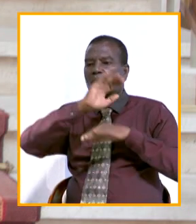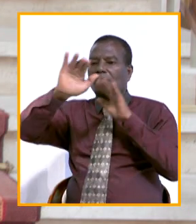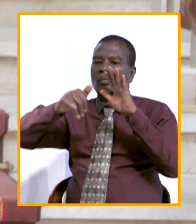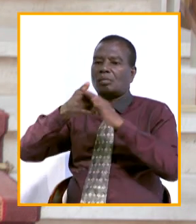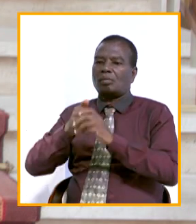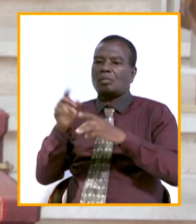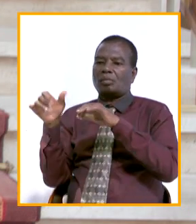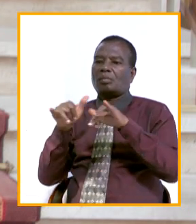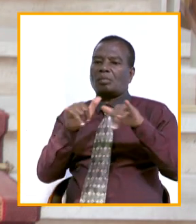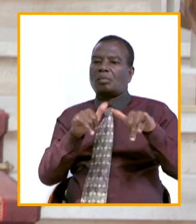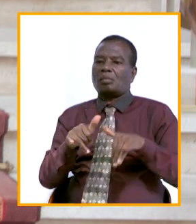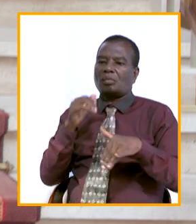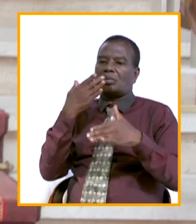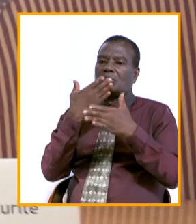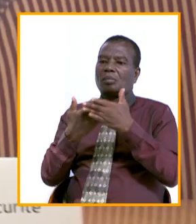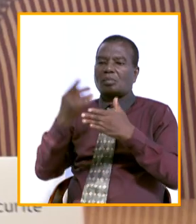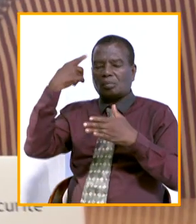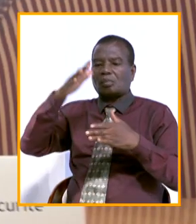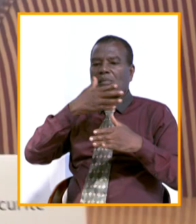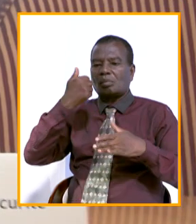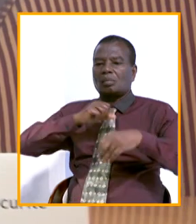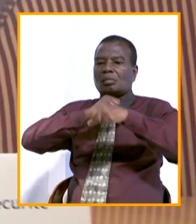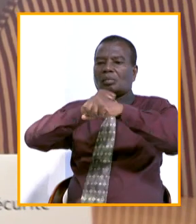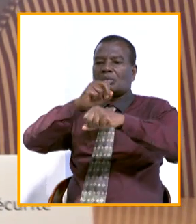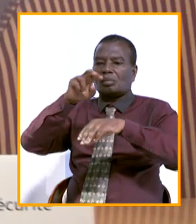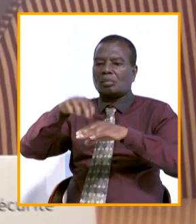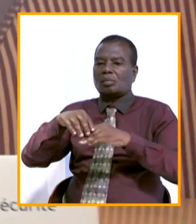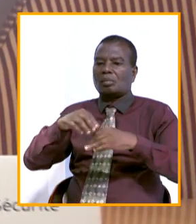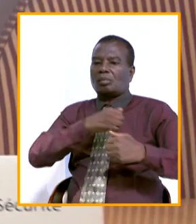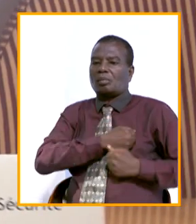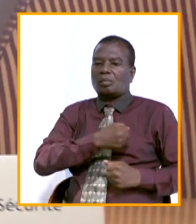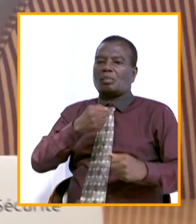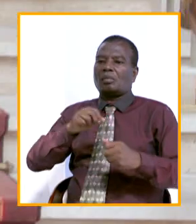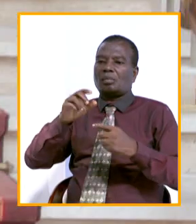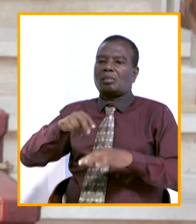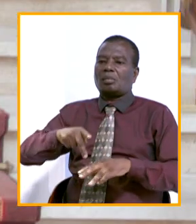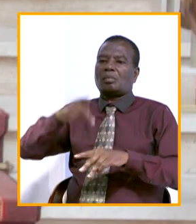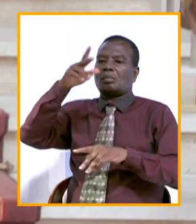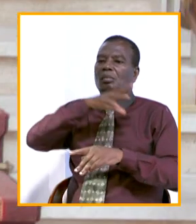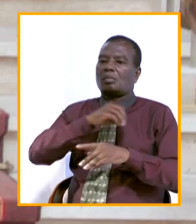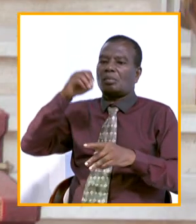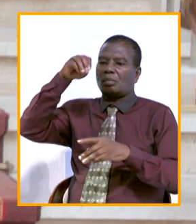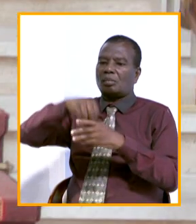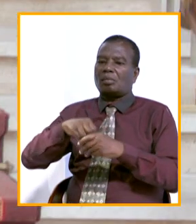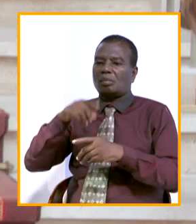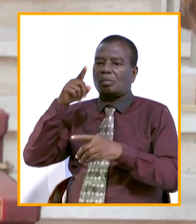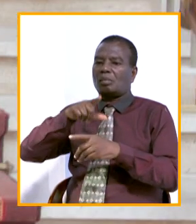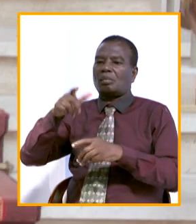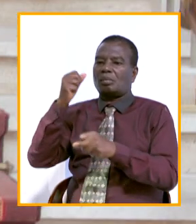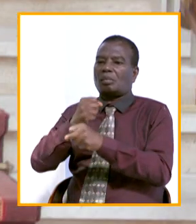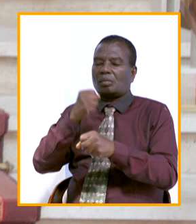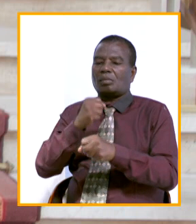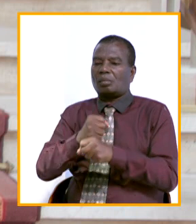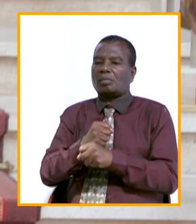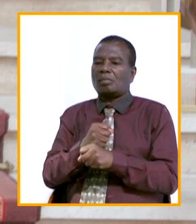les mesures idoines pour une meilleure protection des forces de l'ordre, particulièrement dans l'exercice de leurs